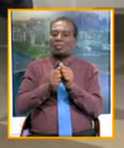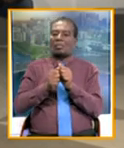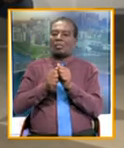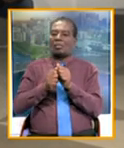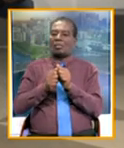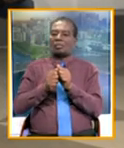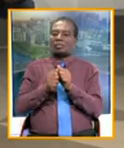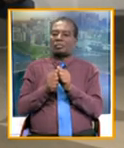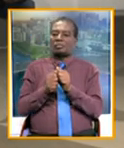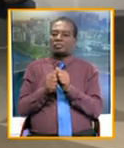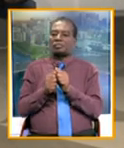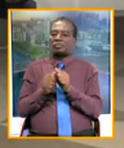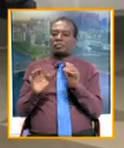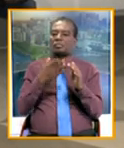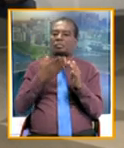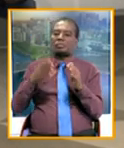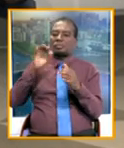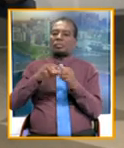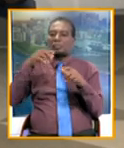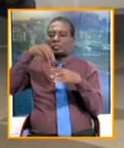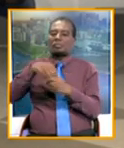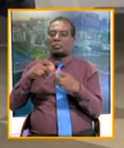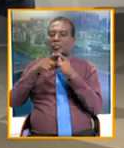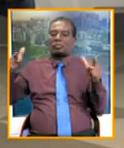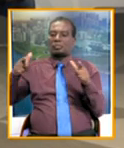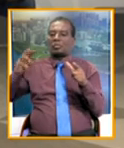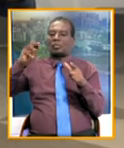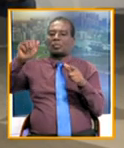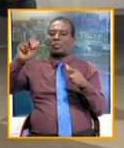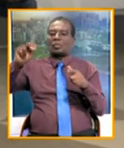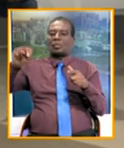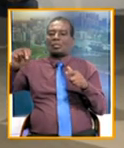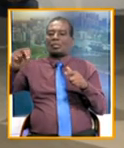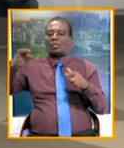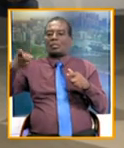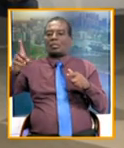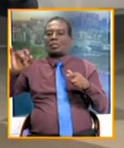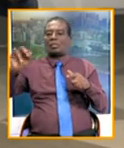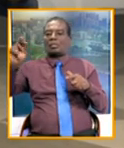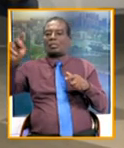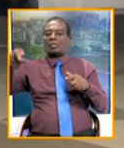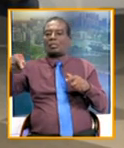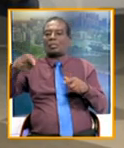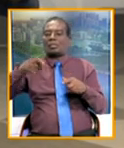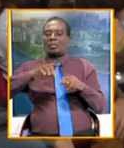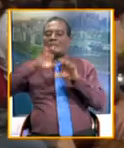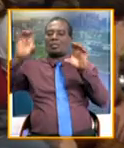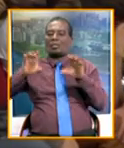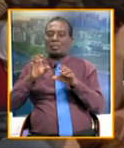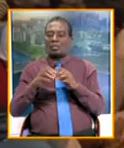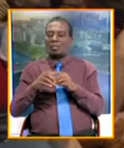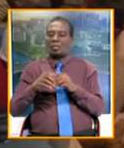et Toumani Diabaté, dans le Grand Mandingue, qui est aussi le creuset dans lequel la civilisation d'où vient Amadou